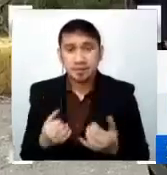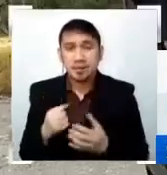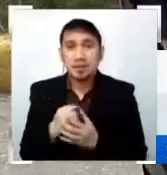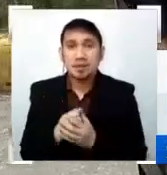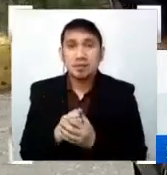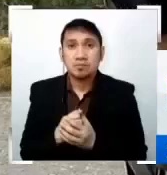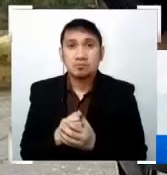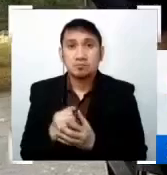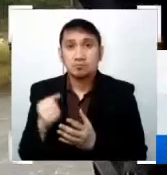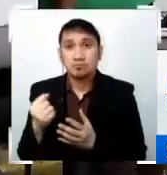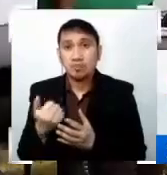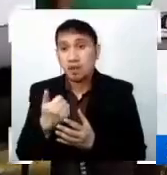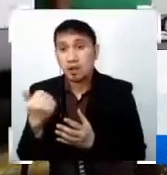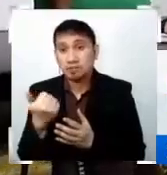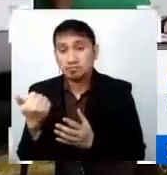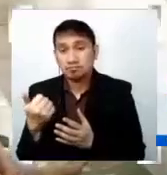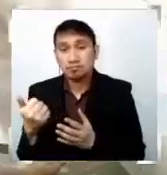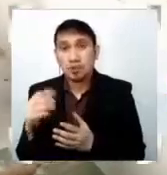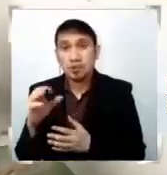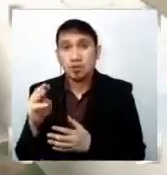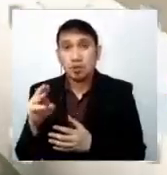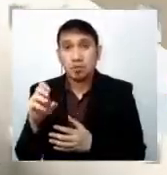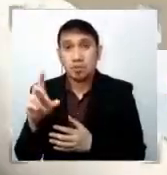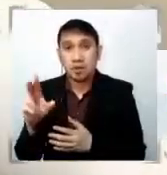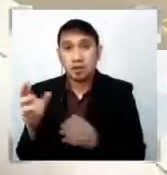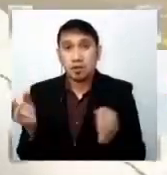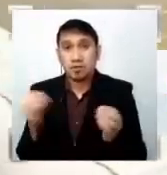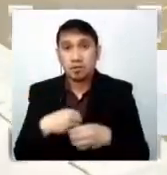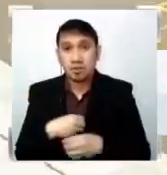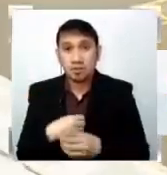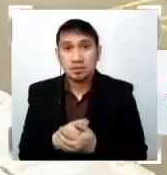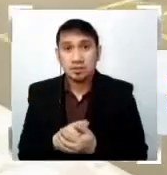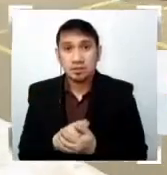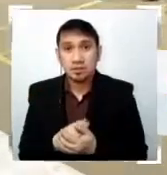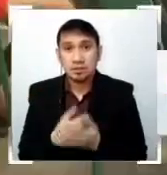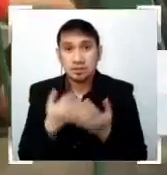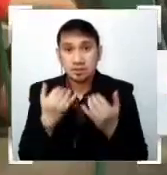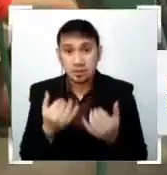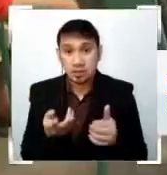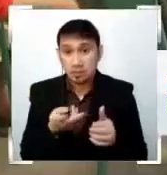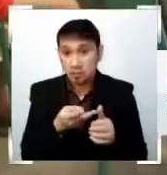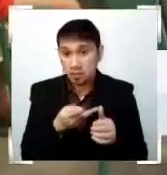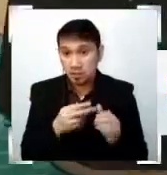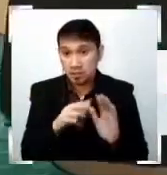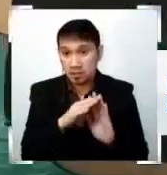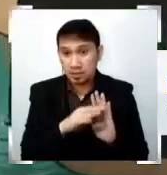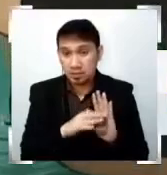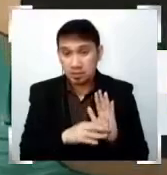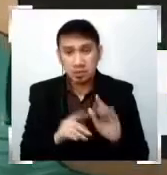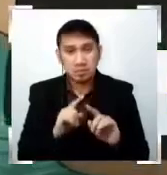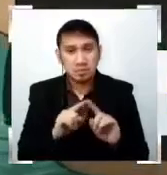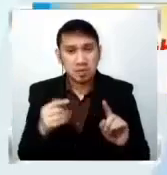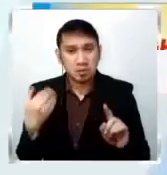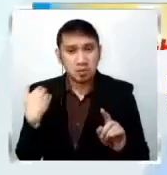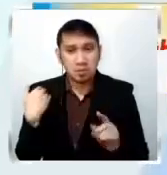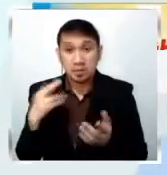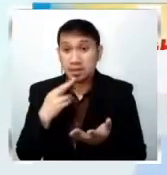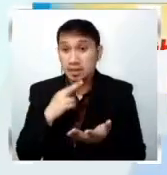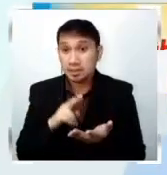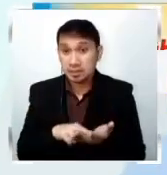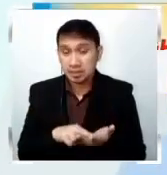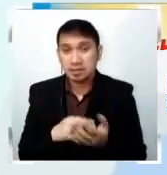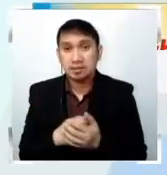nagpaparehistro sa ilan pang COMELEC offices. Sa mga nasa priority list pero hindi pa nakakapagparehistro, sa